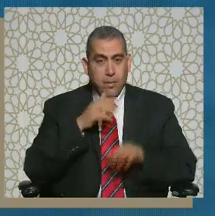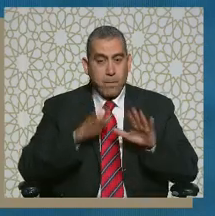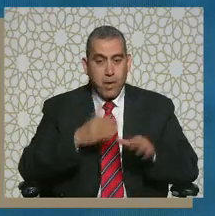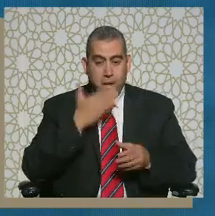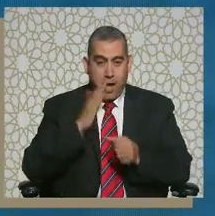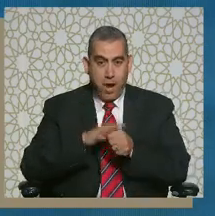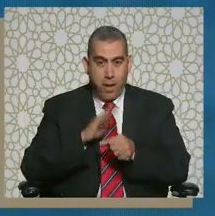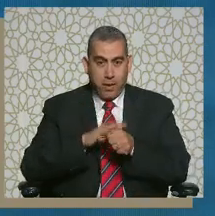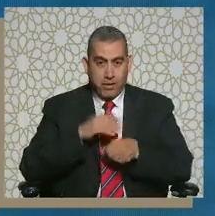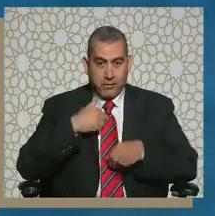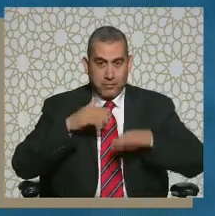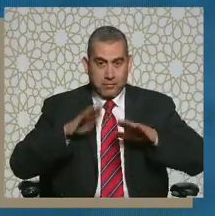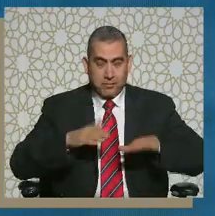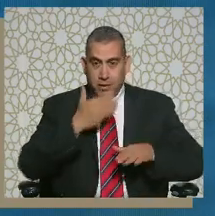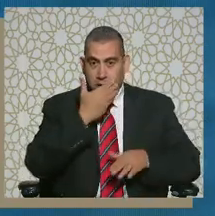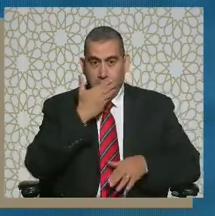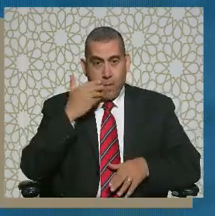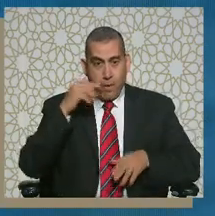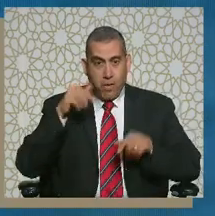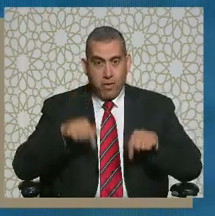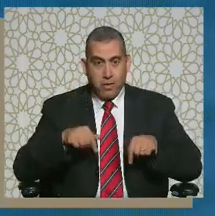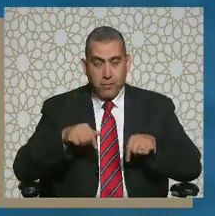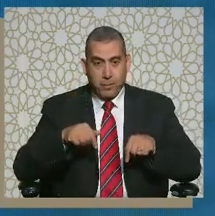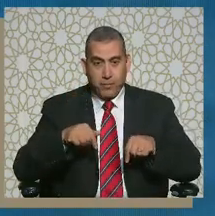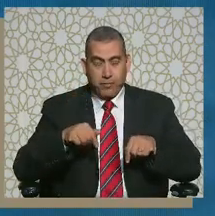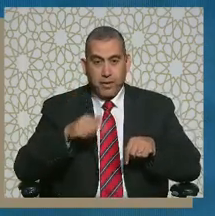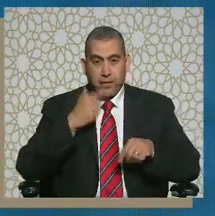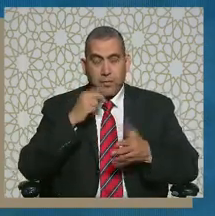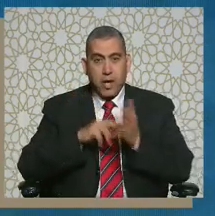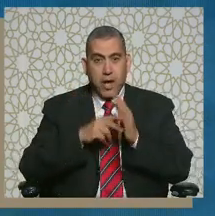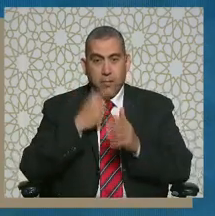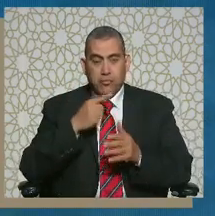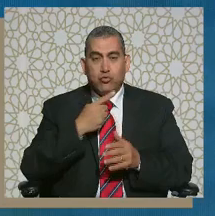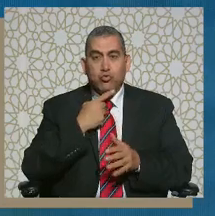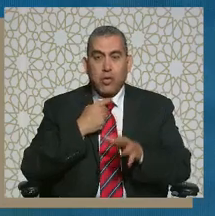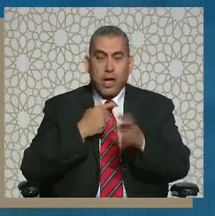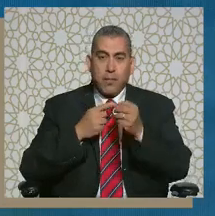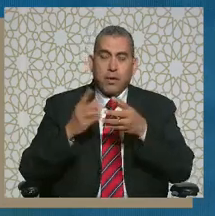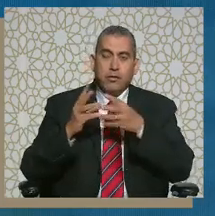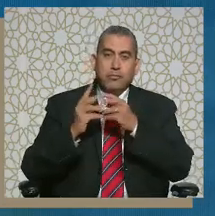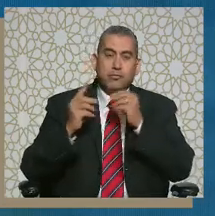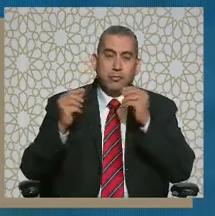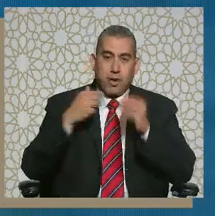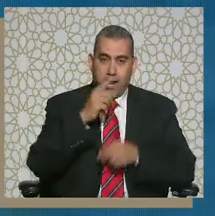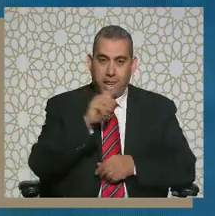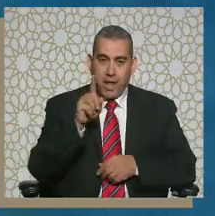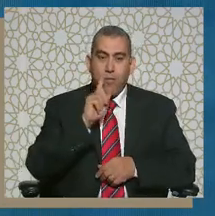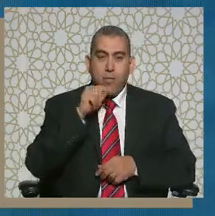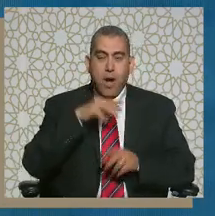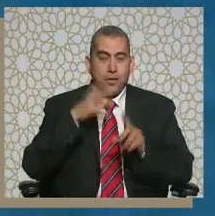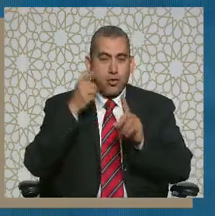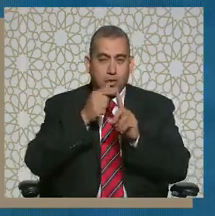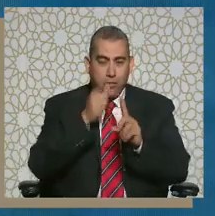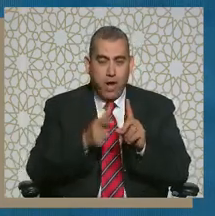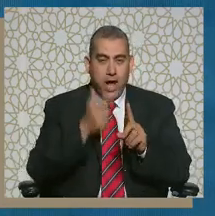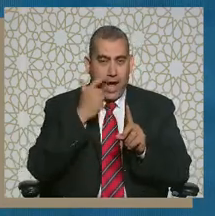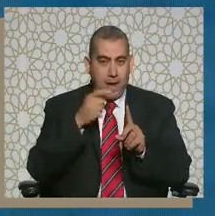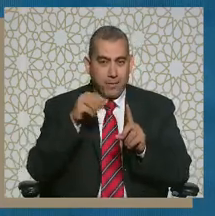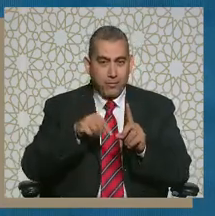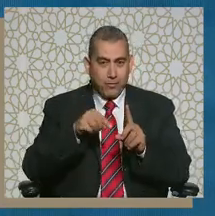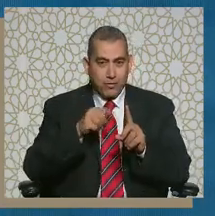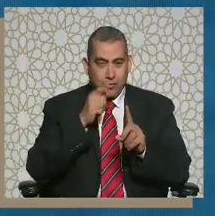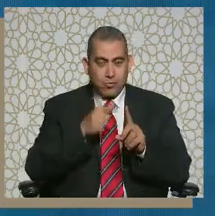رمضان ان شقنا اليه يطفي وده اللي قاله حضره النبي صلى الله عليه وسلم